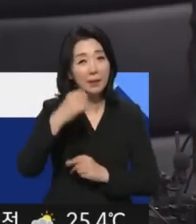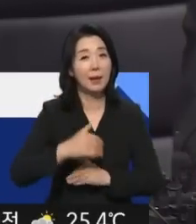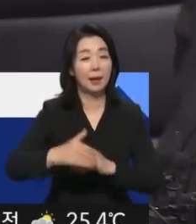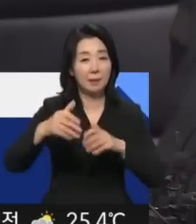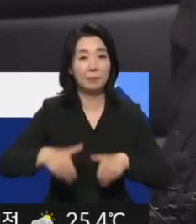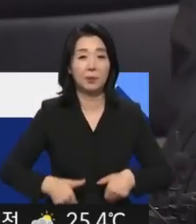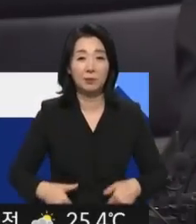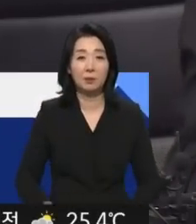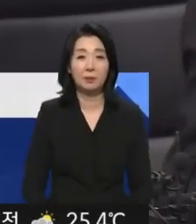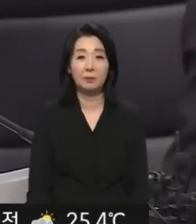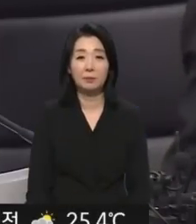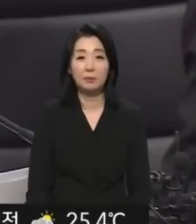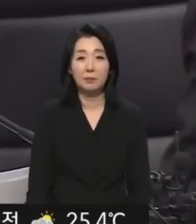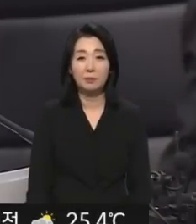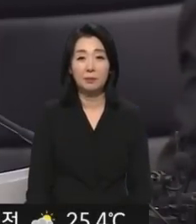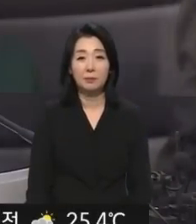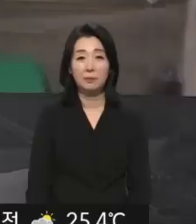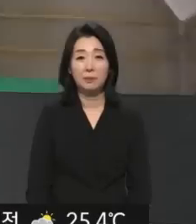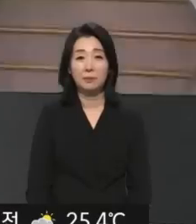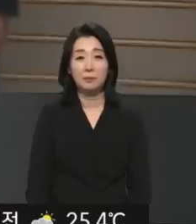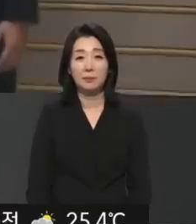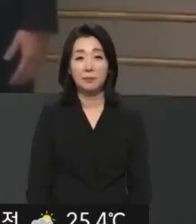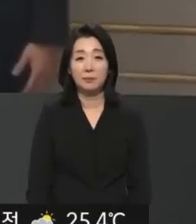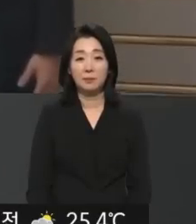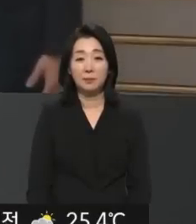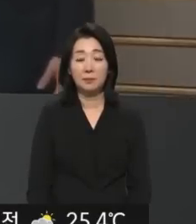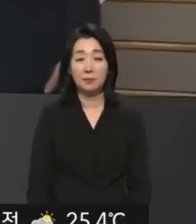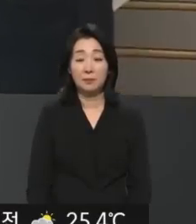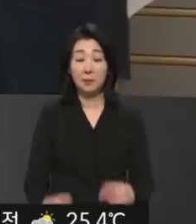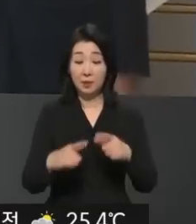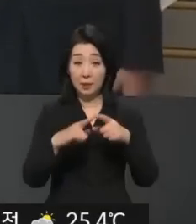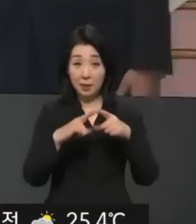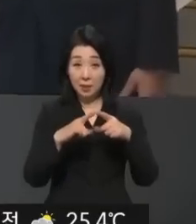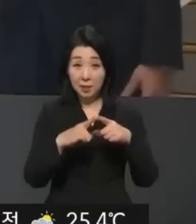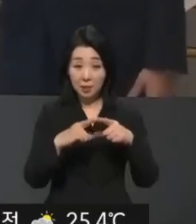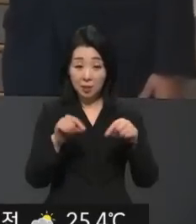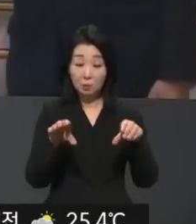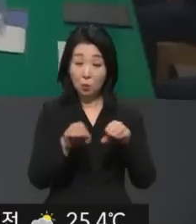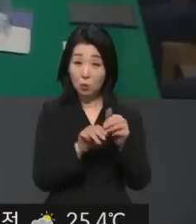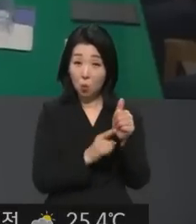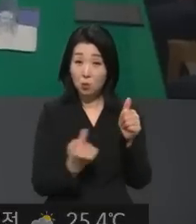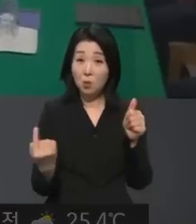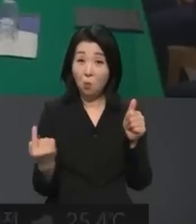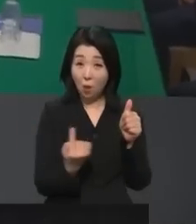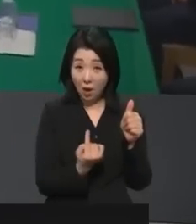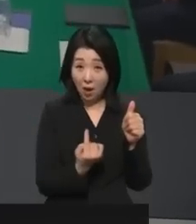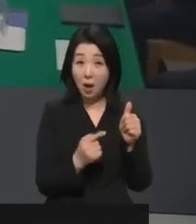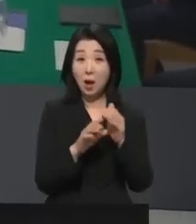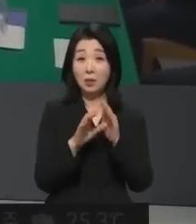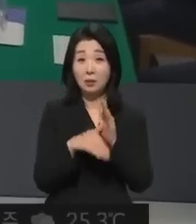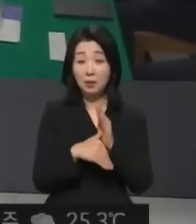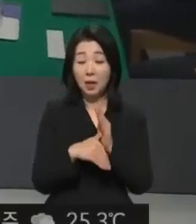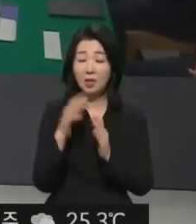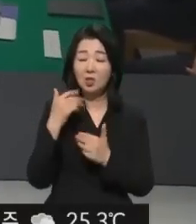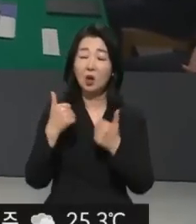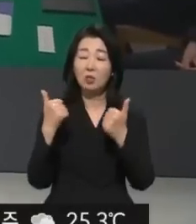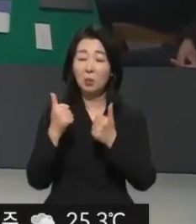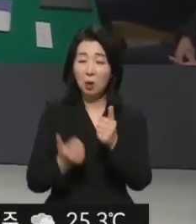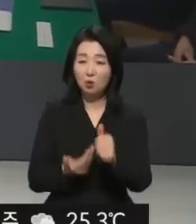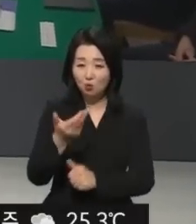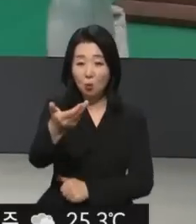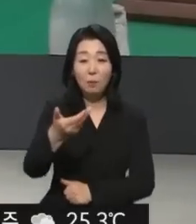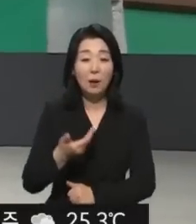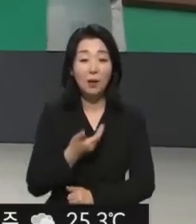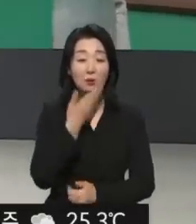필요가 있습니다. 네, 기시다 총리의 방한을 앞둔 시점에서 이 정상외교는 기브 앤 테이크라는 점 다시